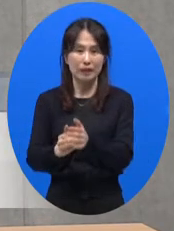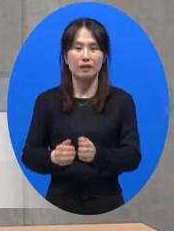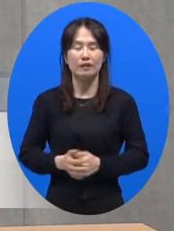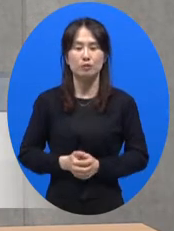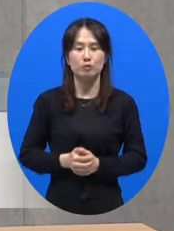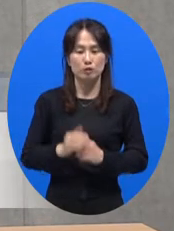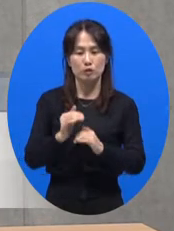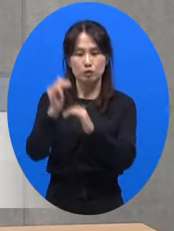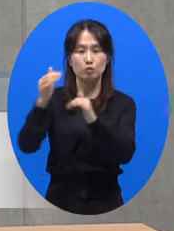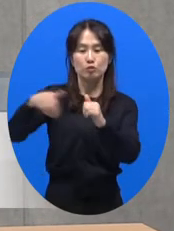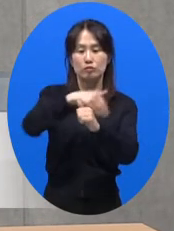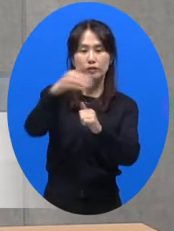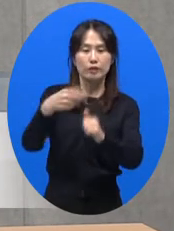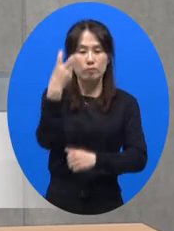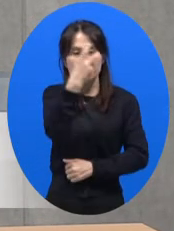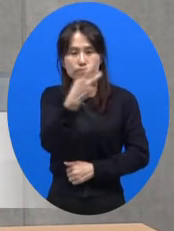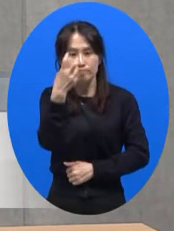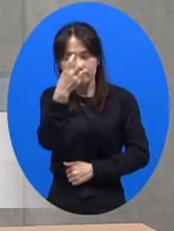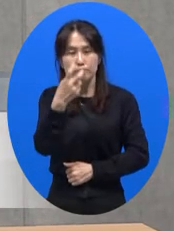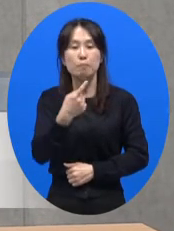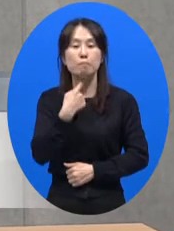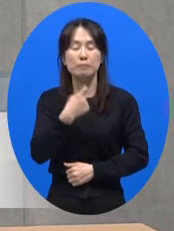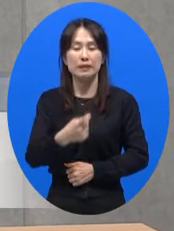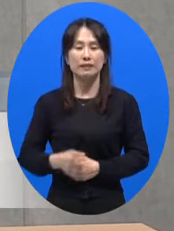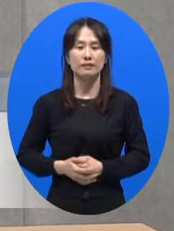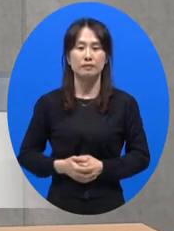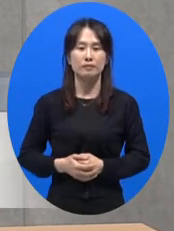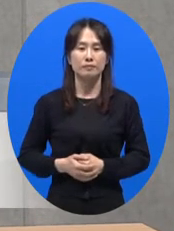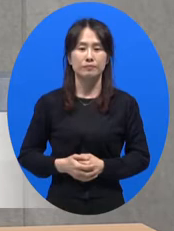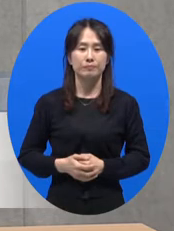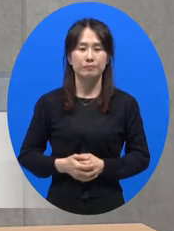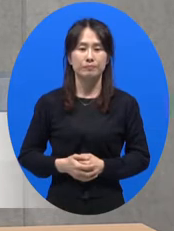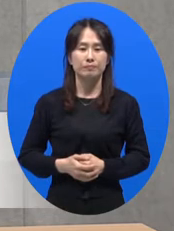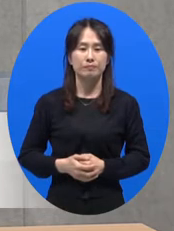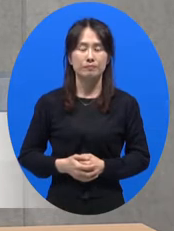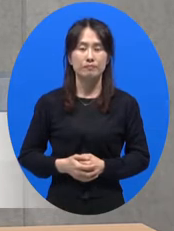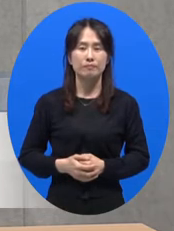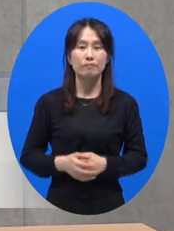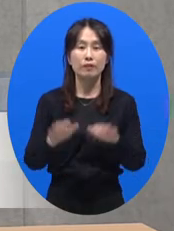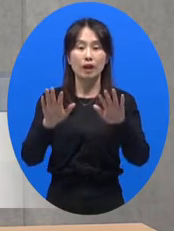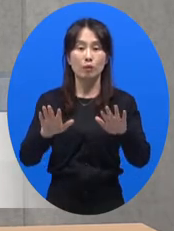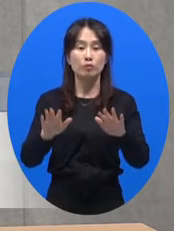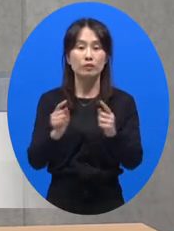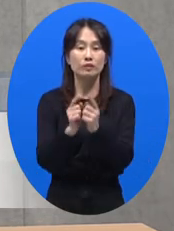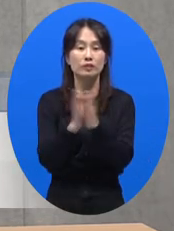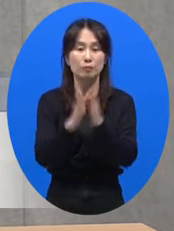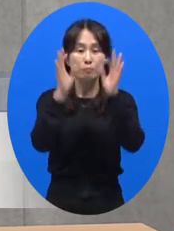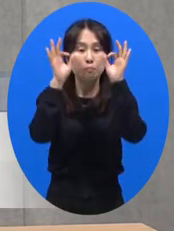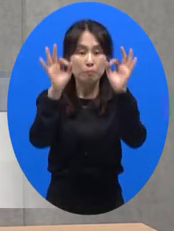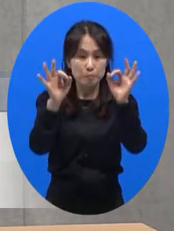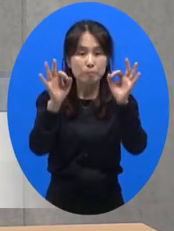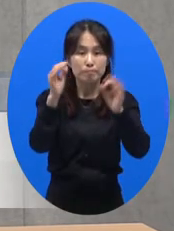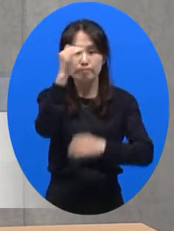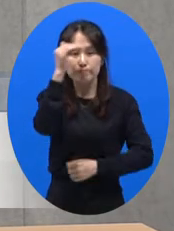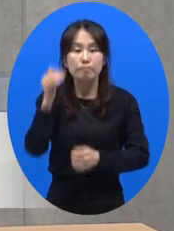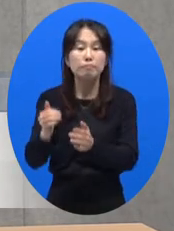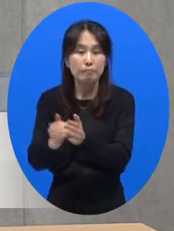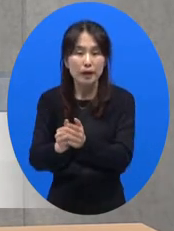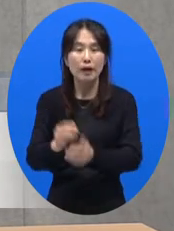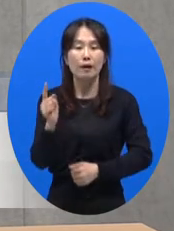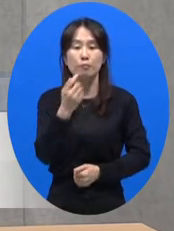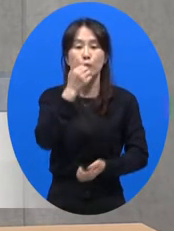한 각 주상절리 길에 어떤 식으로 이것을 공동으로 빨리 아도 기업 특색에 맞는